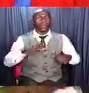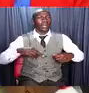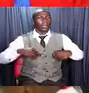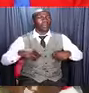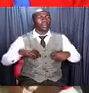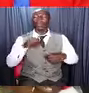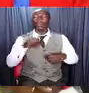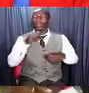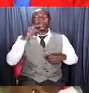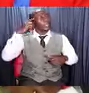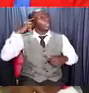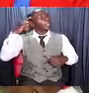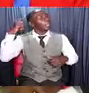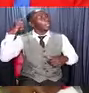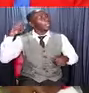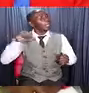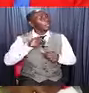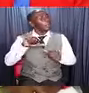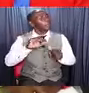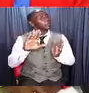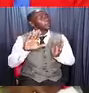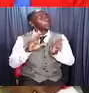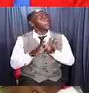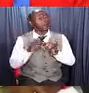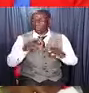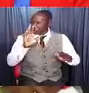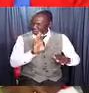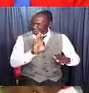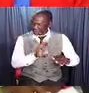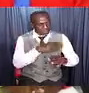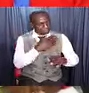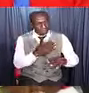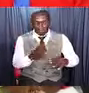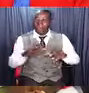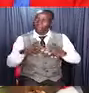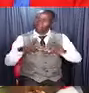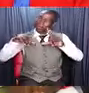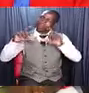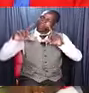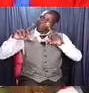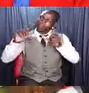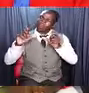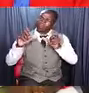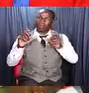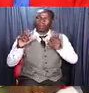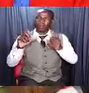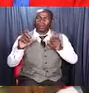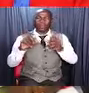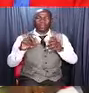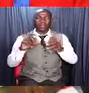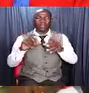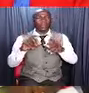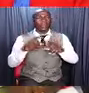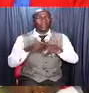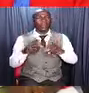zako ambazo jaondoko na furahi, mungofu. You're not thinking about your problems, you're just being happy. Chona pigwa picha, hata kama una raha. As the photo